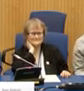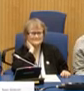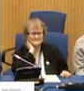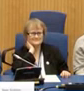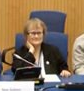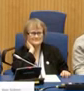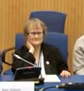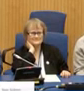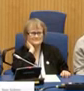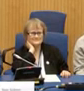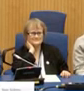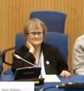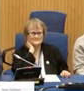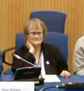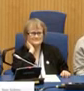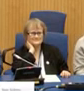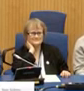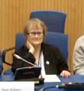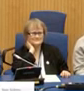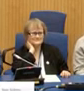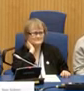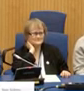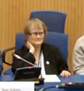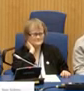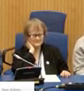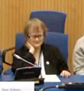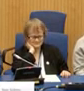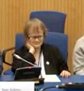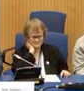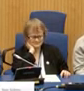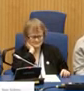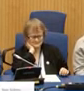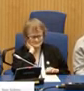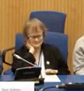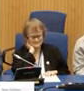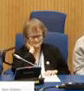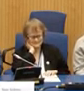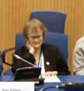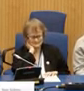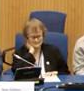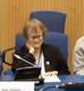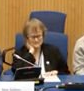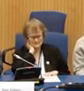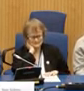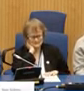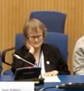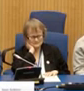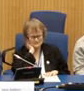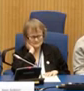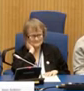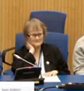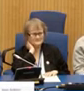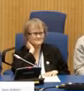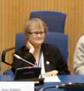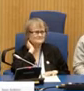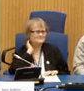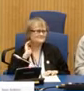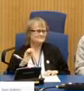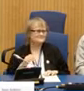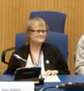Und nebenbei haben wir auch manchmal Infoständen und Campustage. Danke fürs